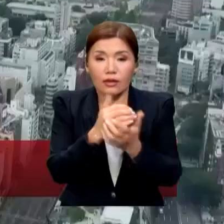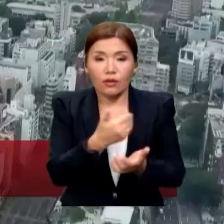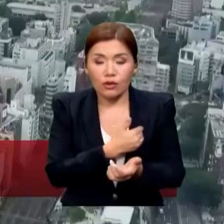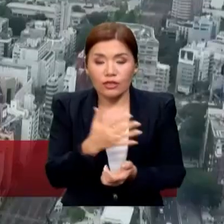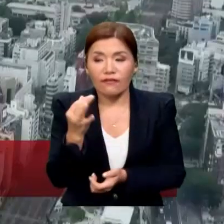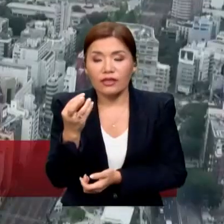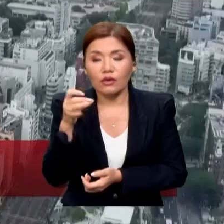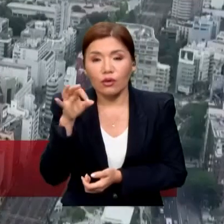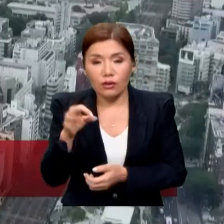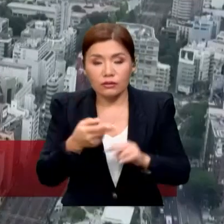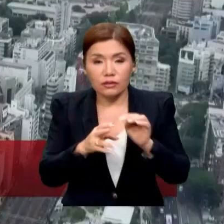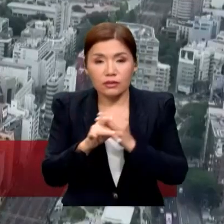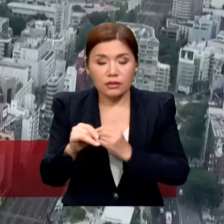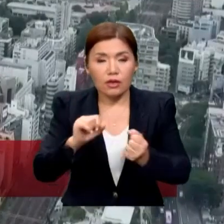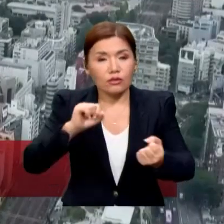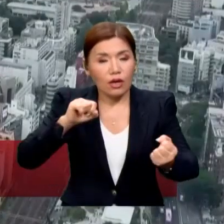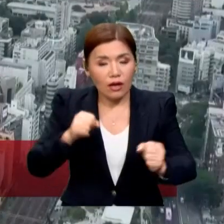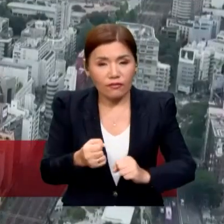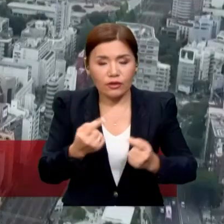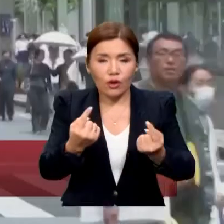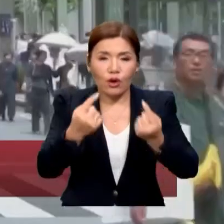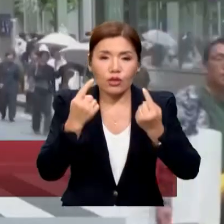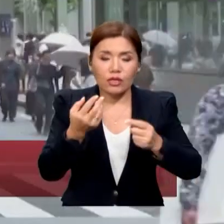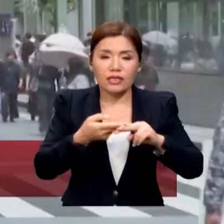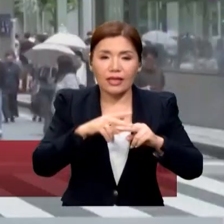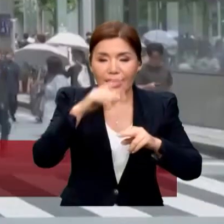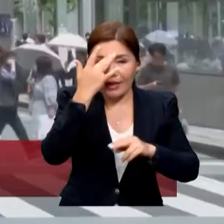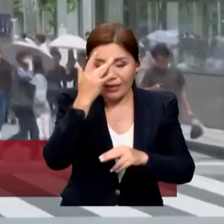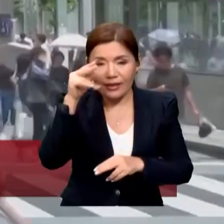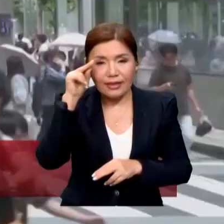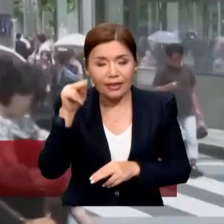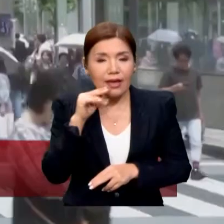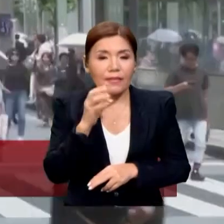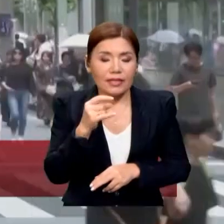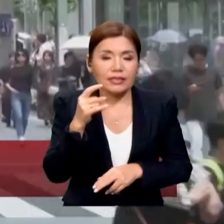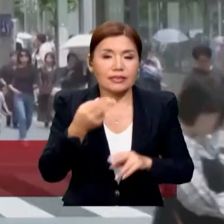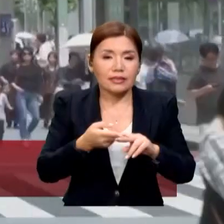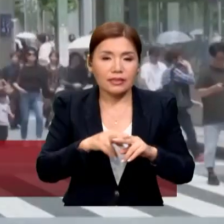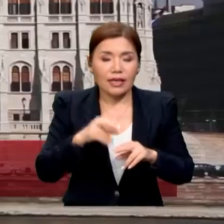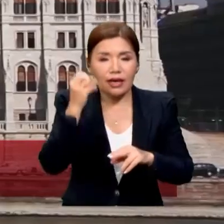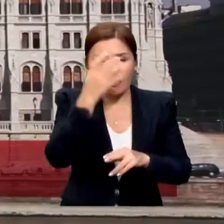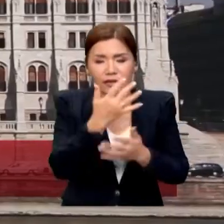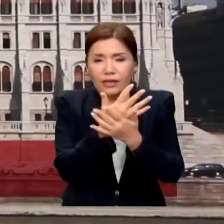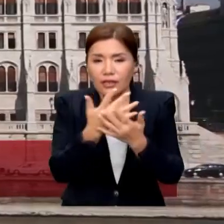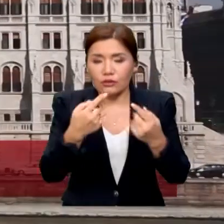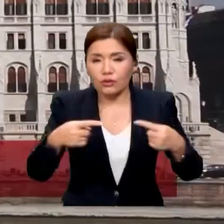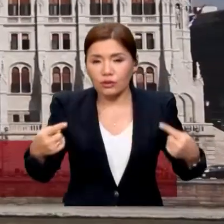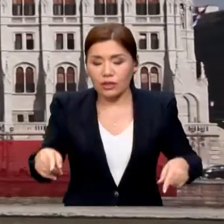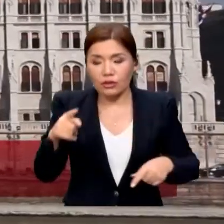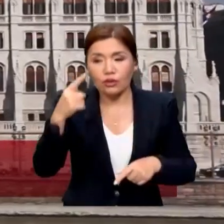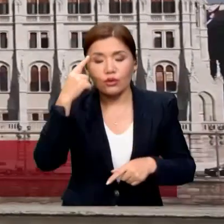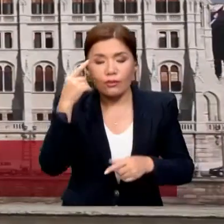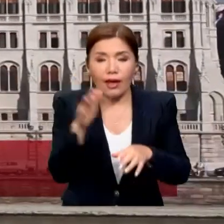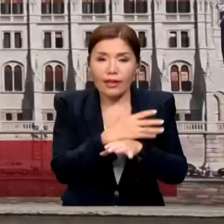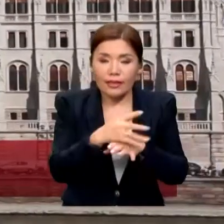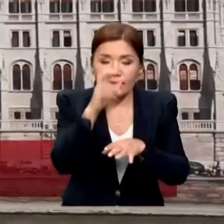Виктор Орбан, необходимо давление со стороны глобального юга. Это Индия, Китай, Бразилия, Мексика, страны Африки и другие. В то же время он считает, что